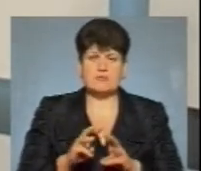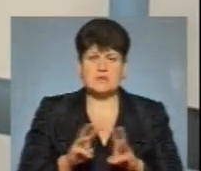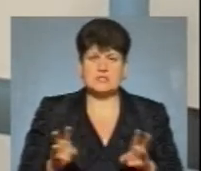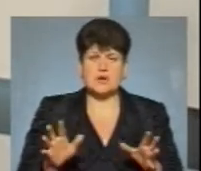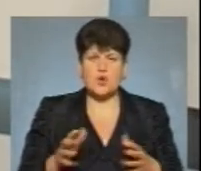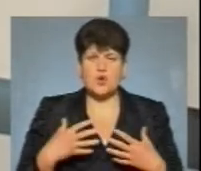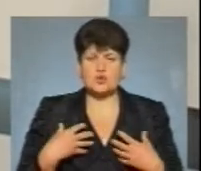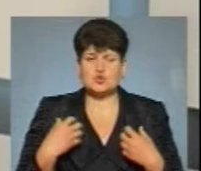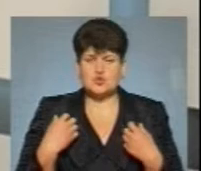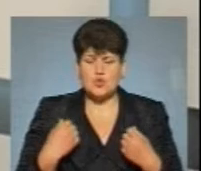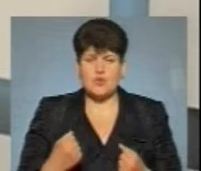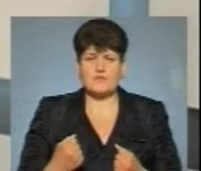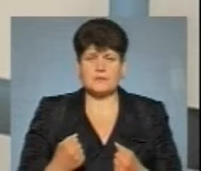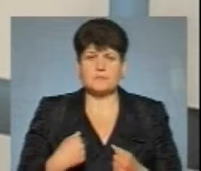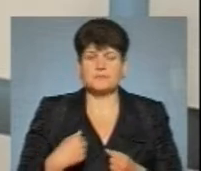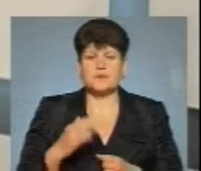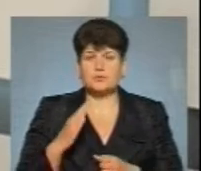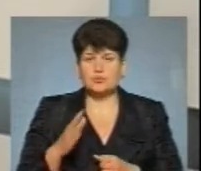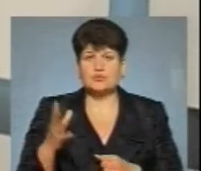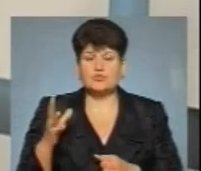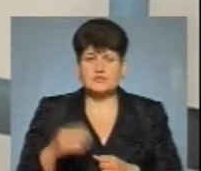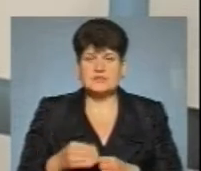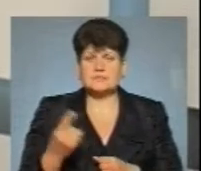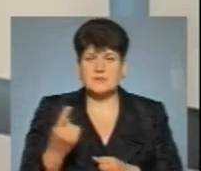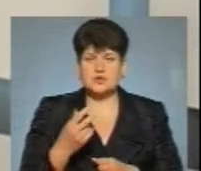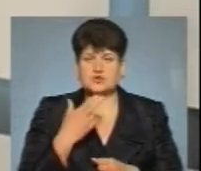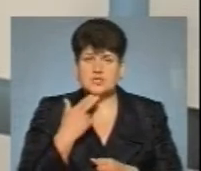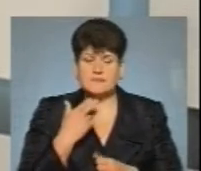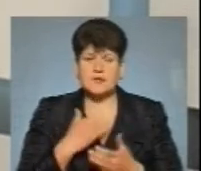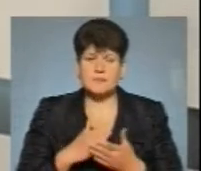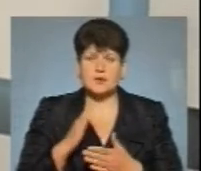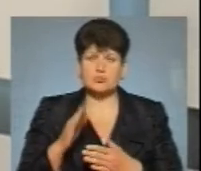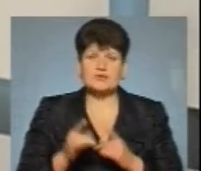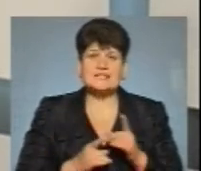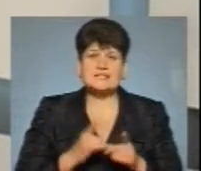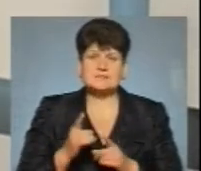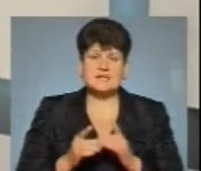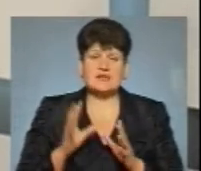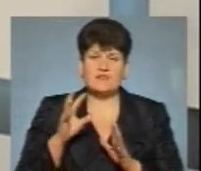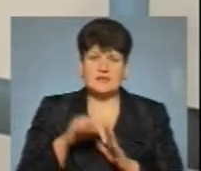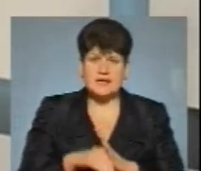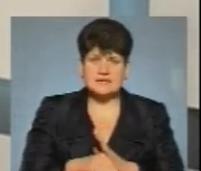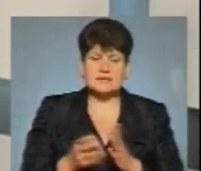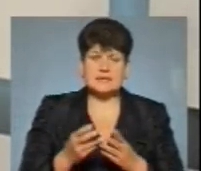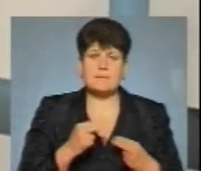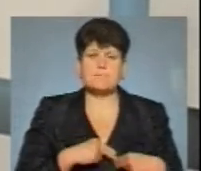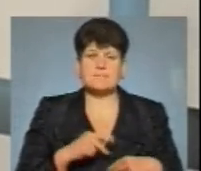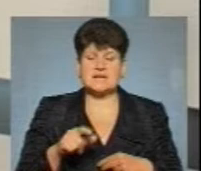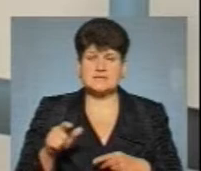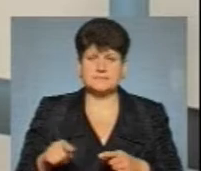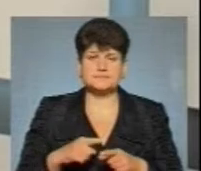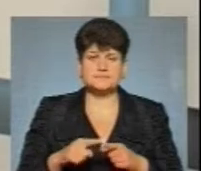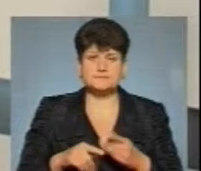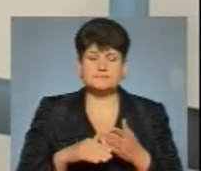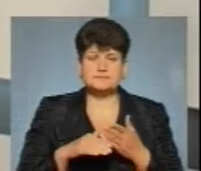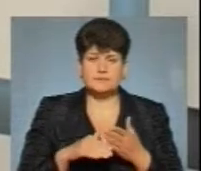ми будуть вже з 1 червня, мають бути зміни внесені, де працівники екстреної медичної